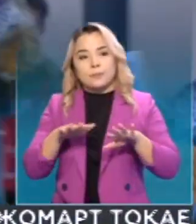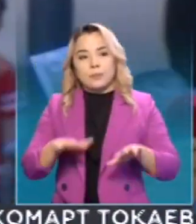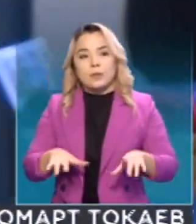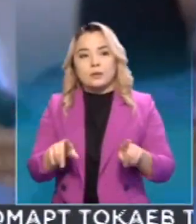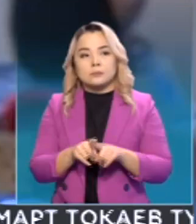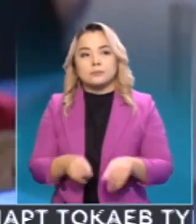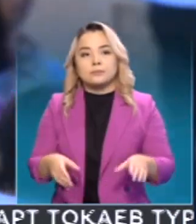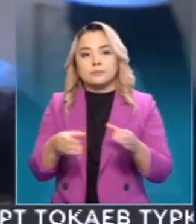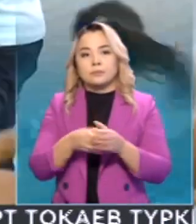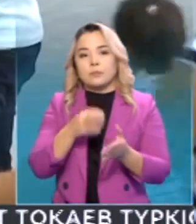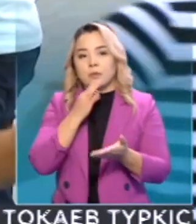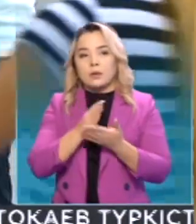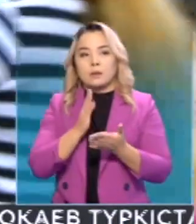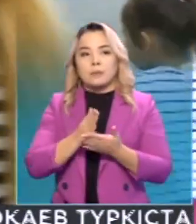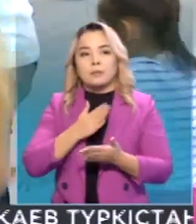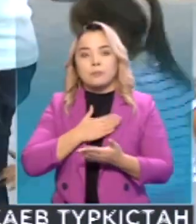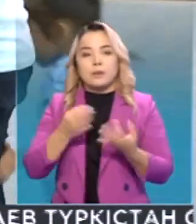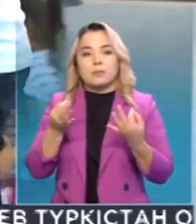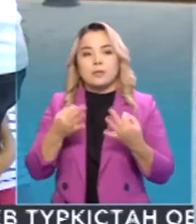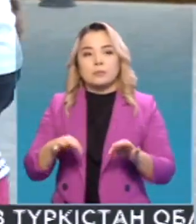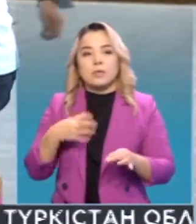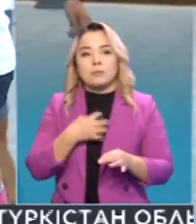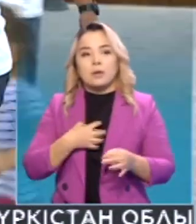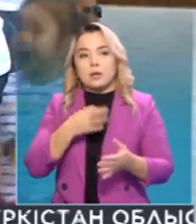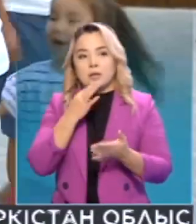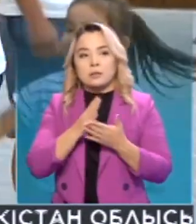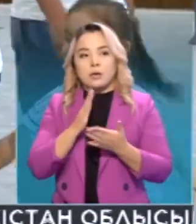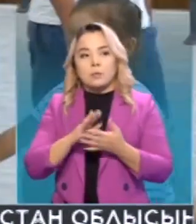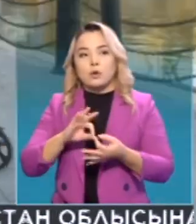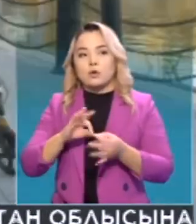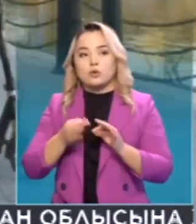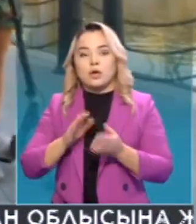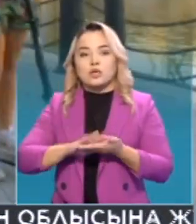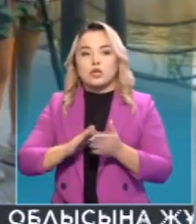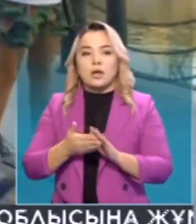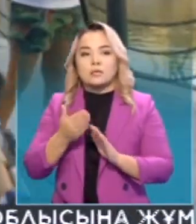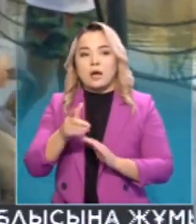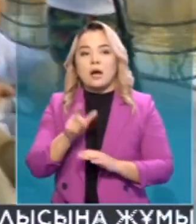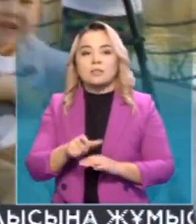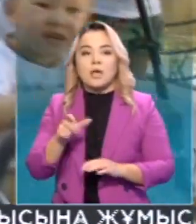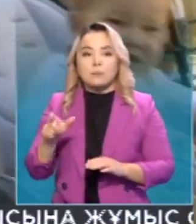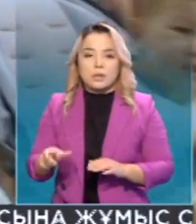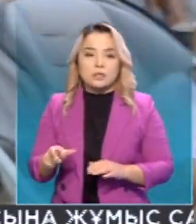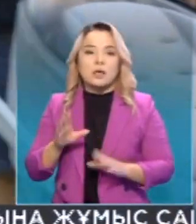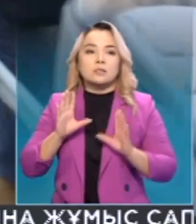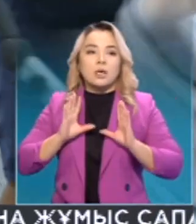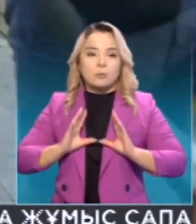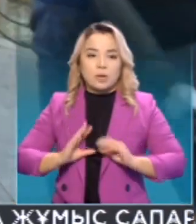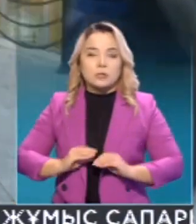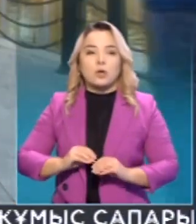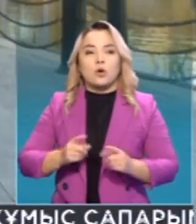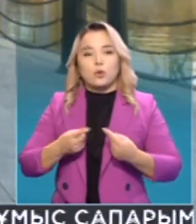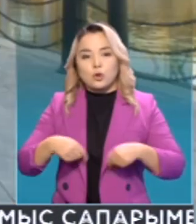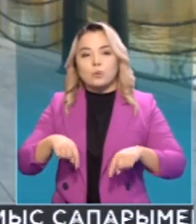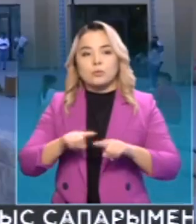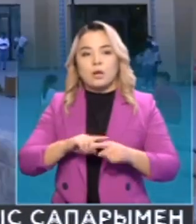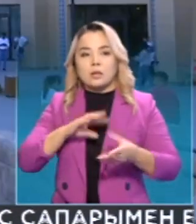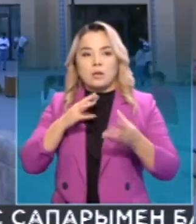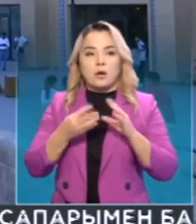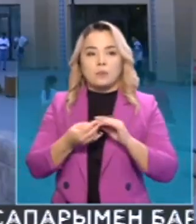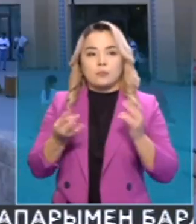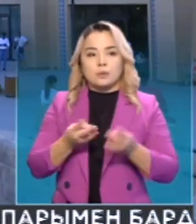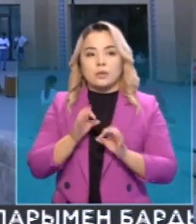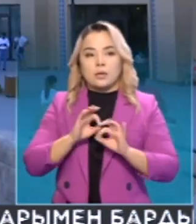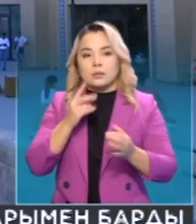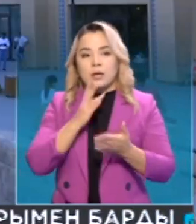бейтарап ұстанымда болады. Біз үшін бейбітшілік маңызды. Осындай күрделі жағдайда адамгершілік, сабырлық, ұйымшылдық танытуымыз керектігін